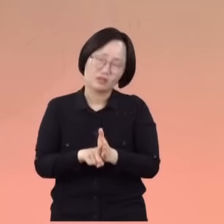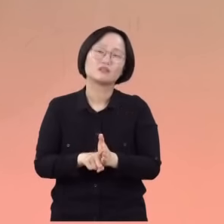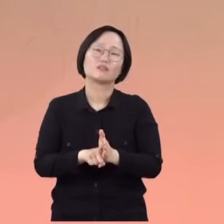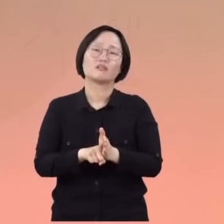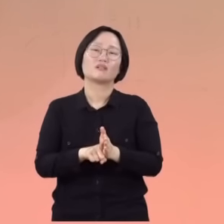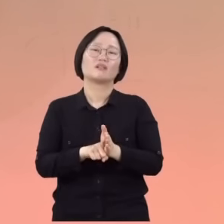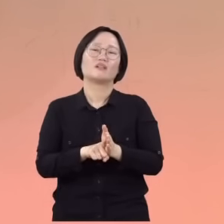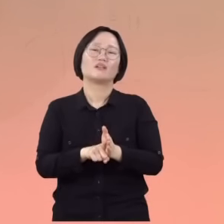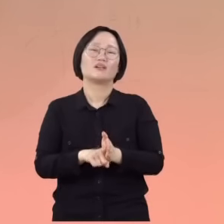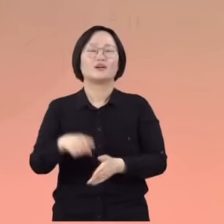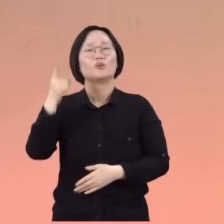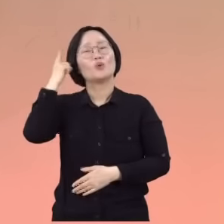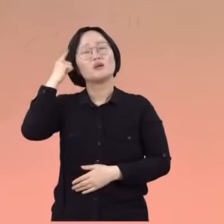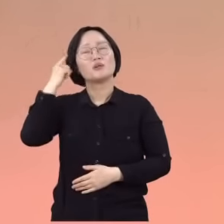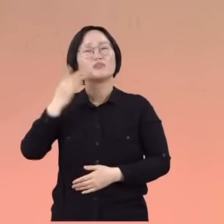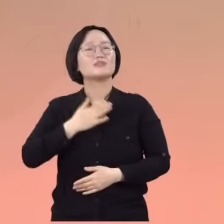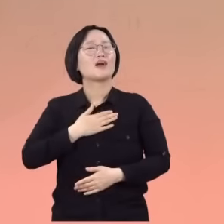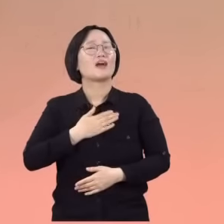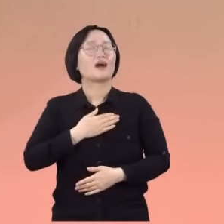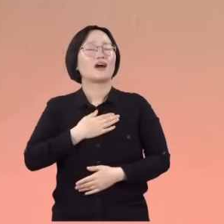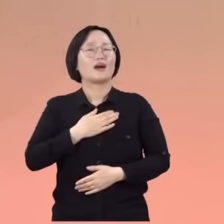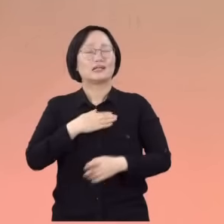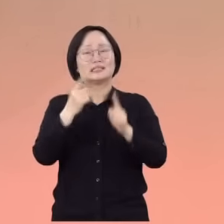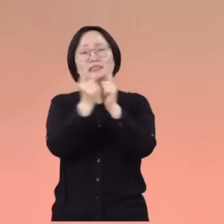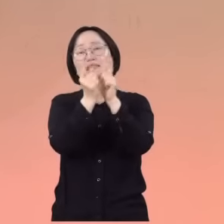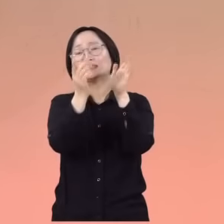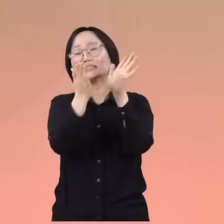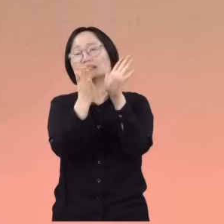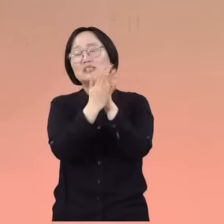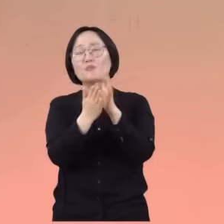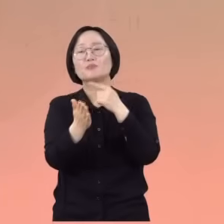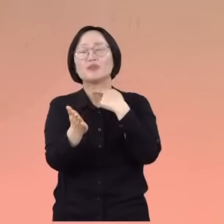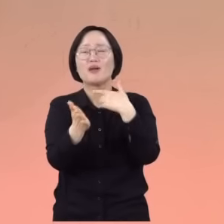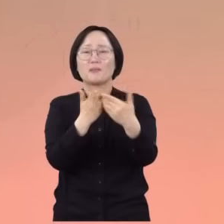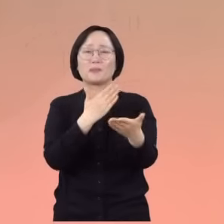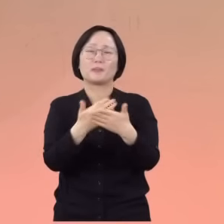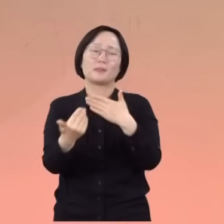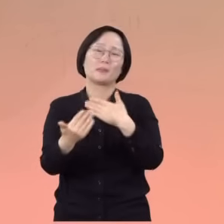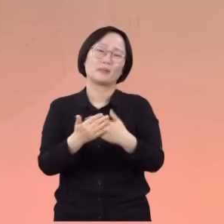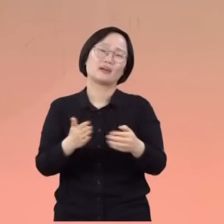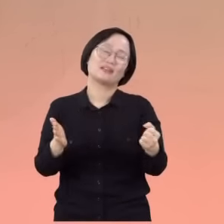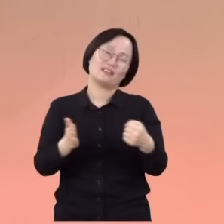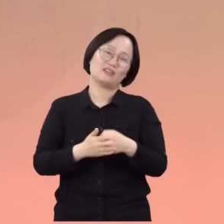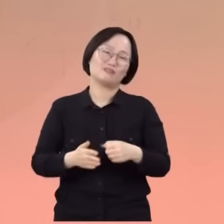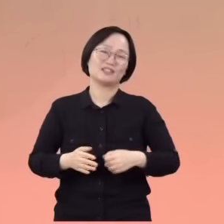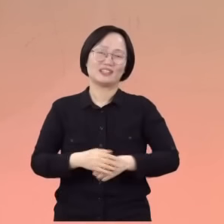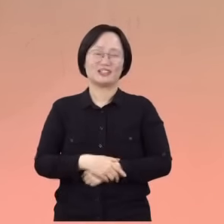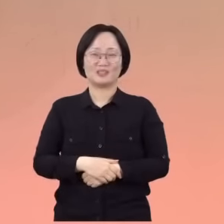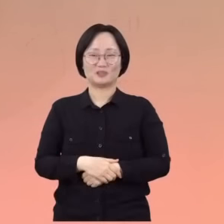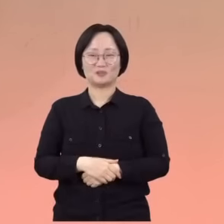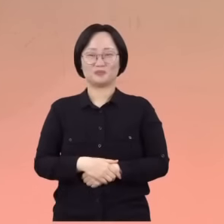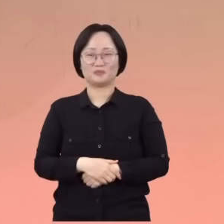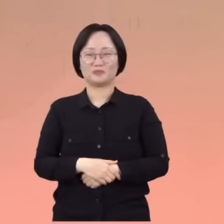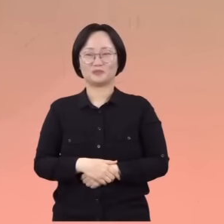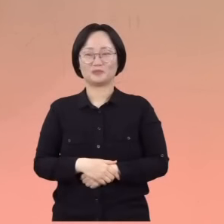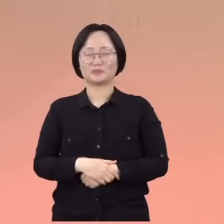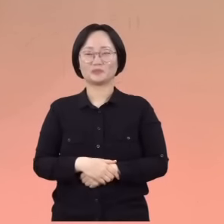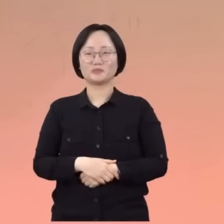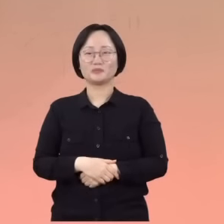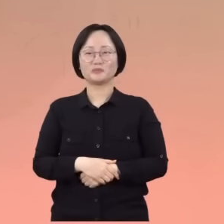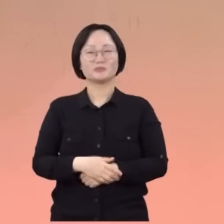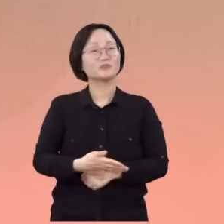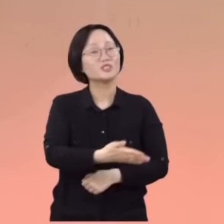우리가 내가 직접 체험했기 때문입니다 그래서 여러분